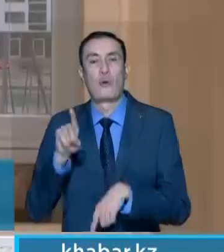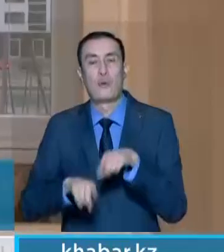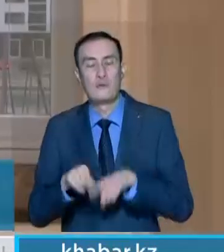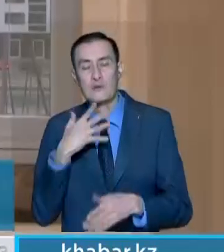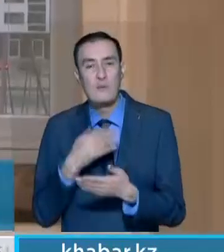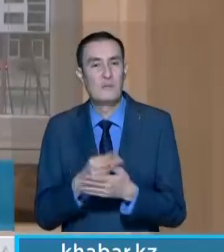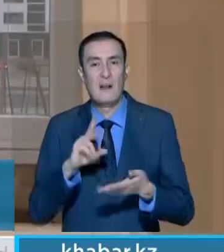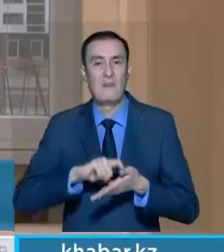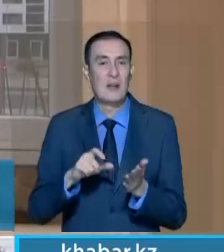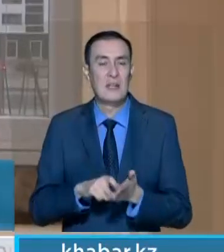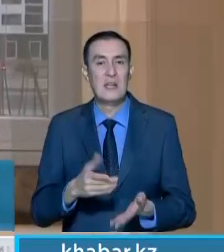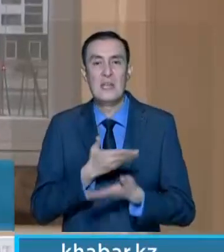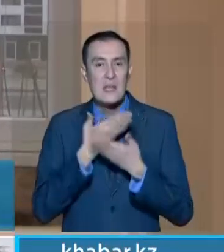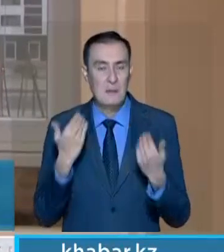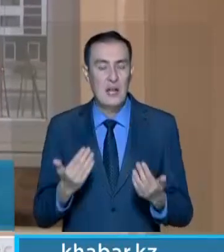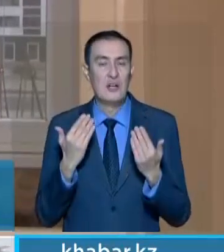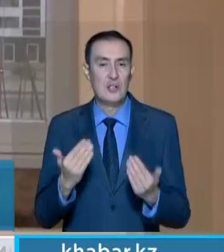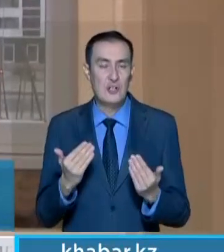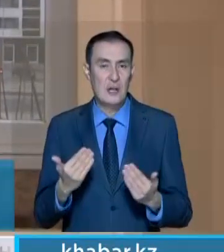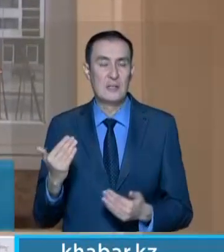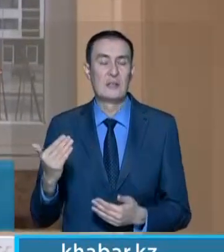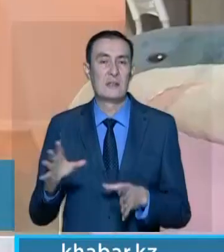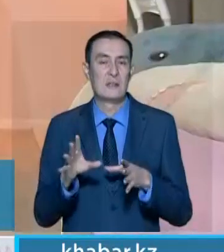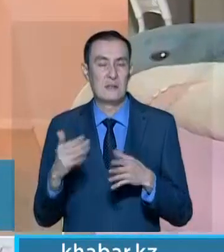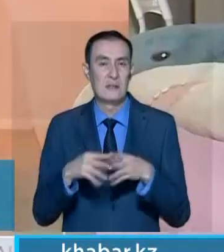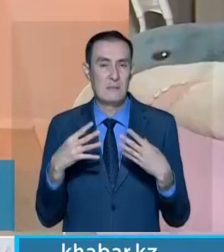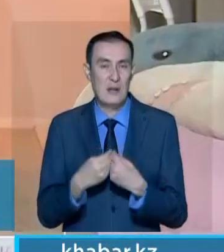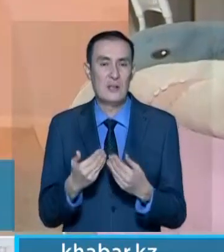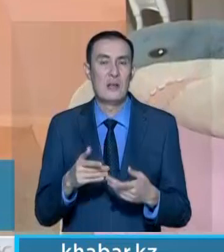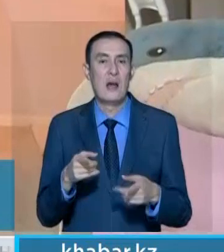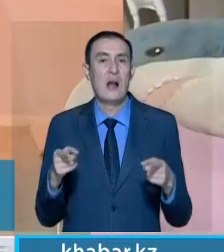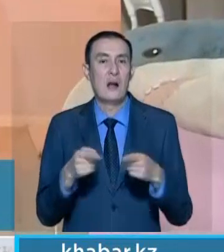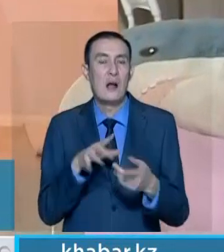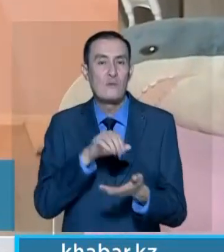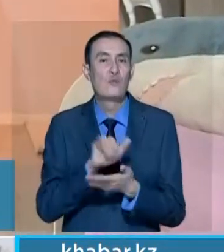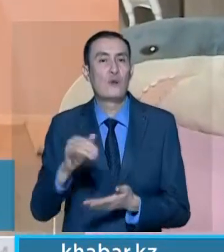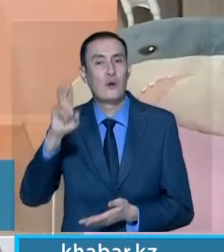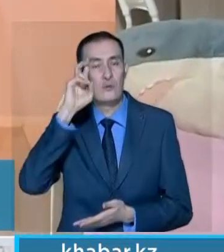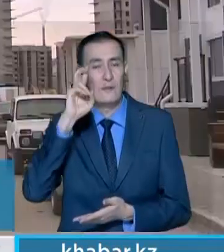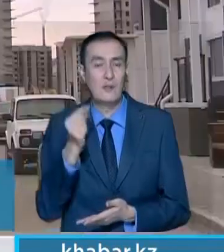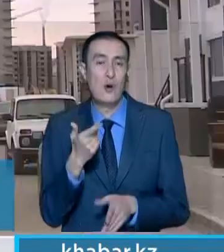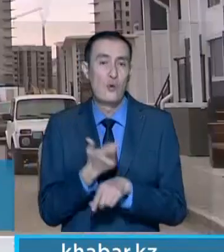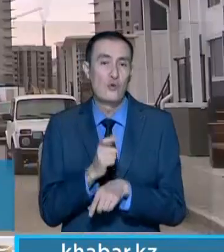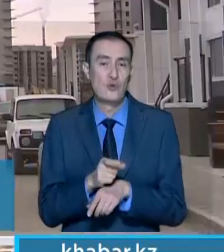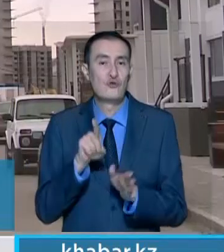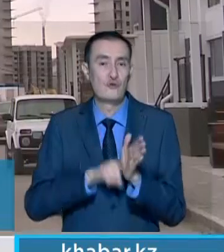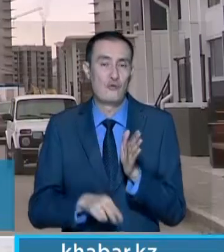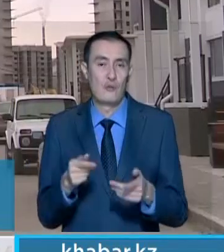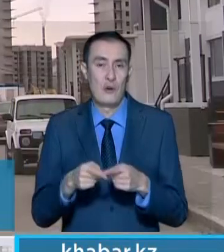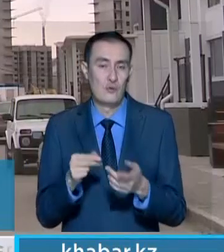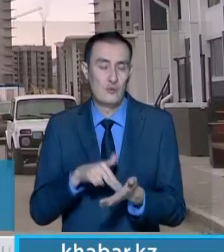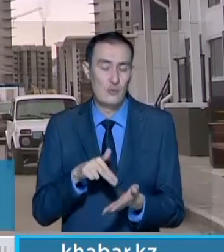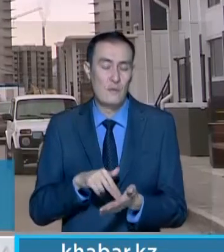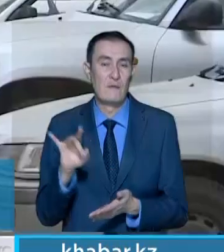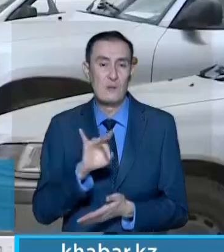Собственной жилплощади не имели. Сейчас Адилкановы, по сути, снимают жилье у государства за довольно скромную сумму. В